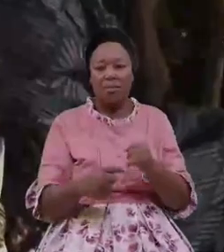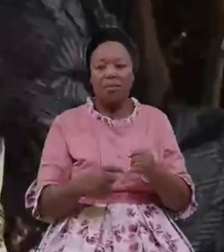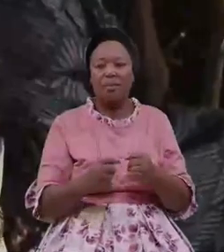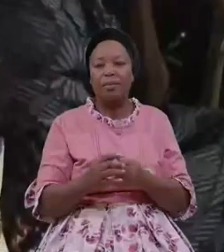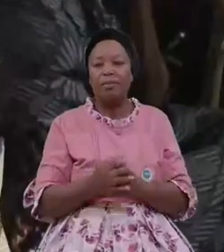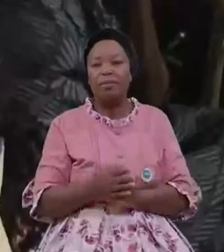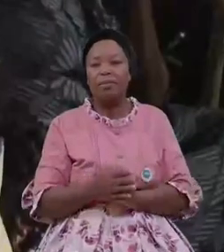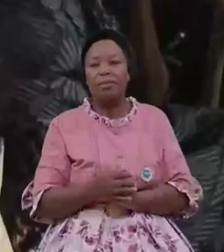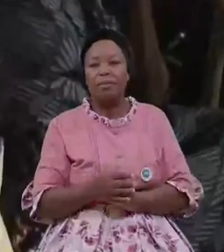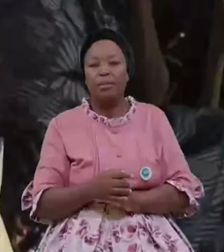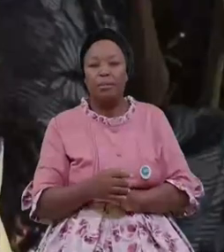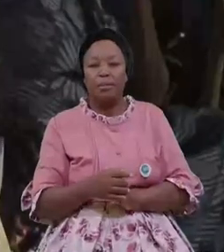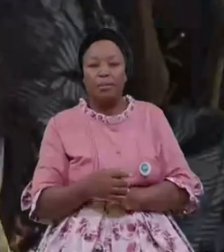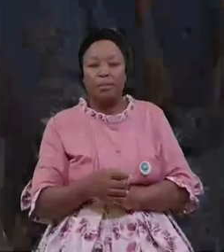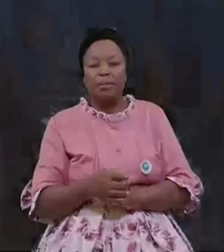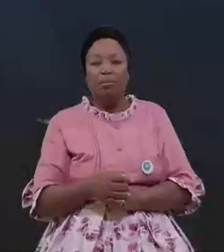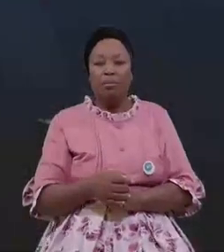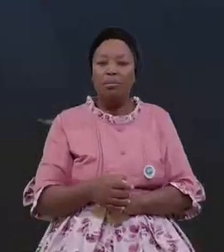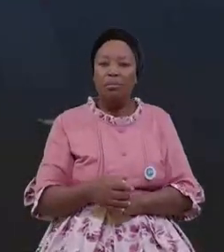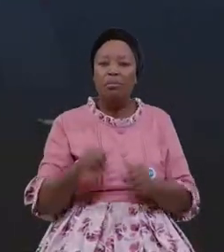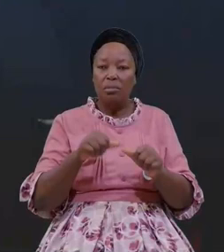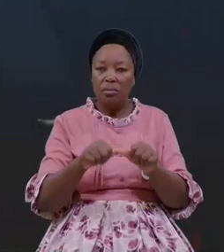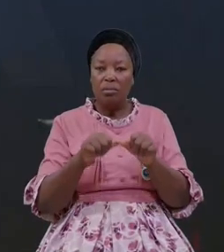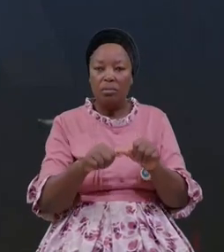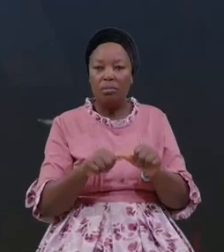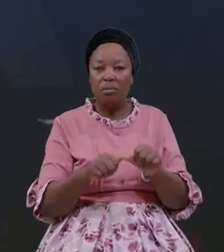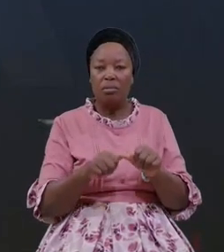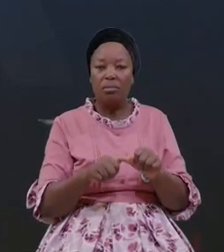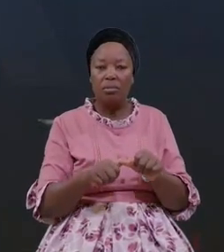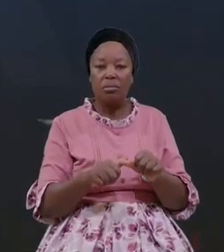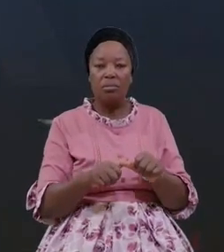historic go ahead now go ahead